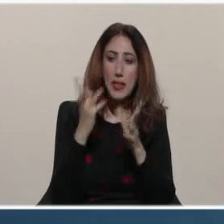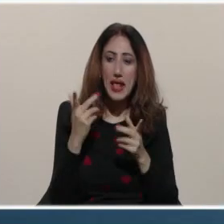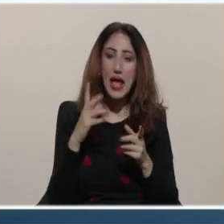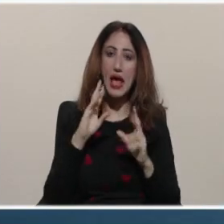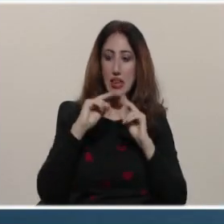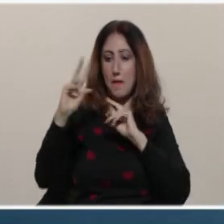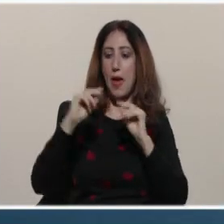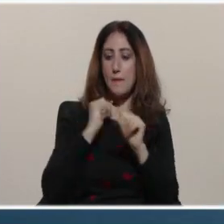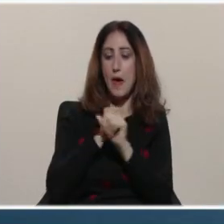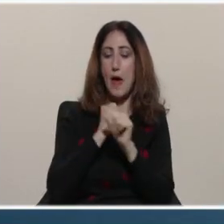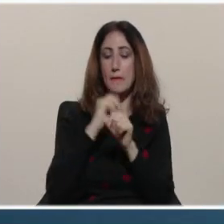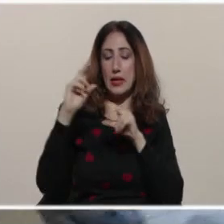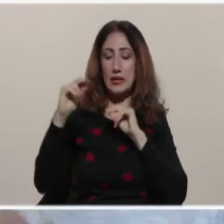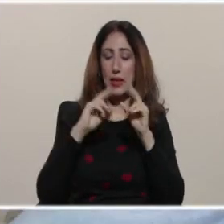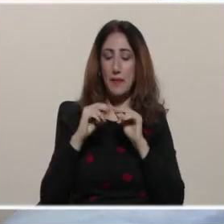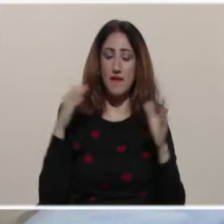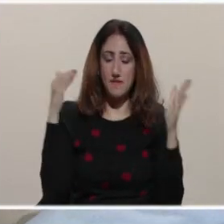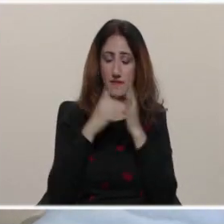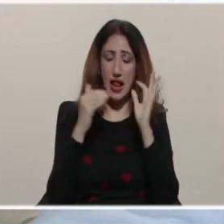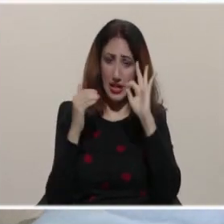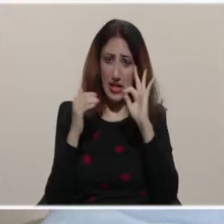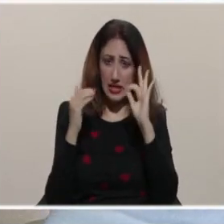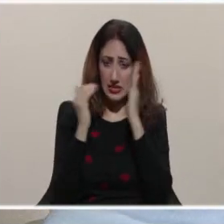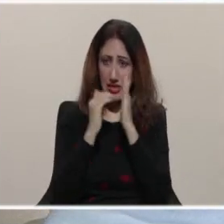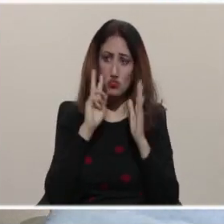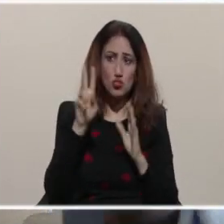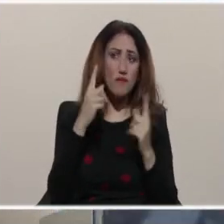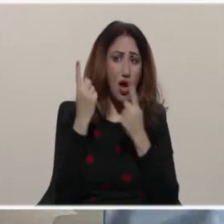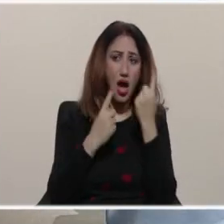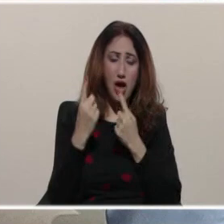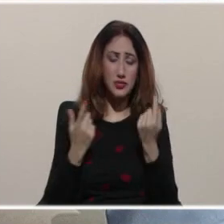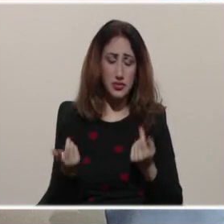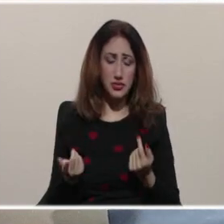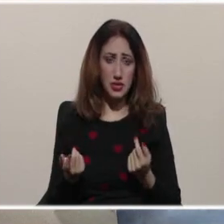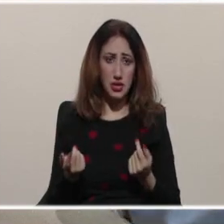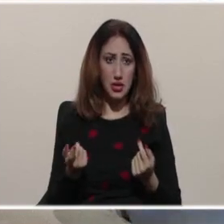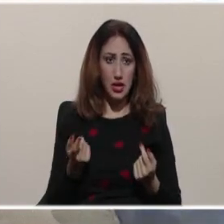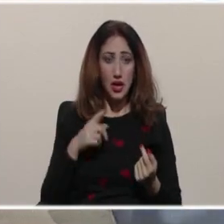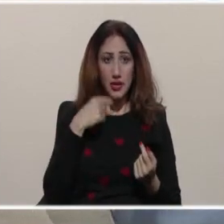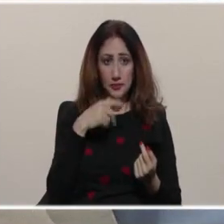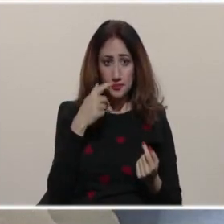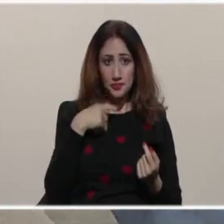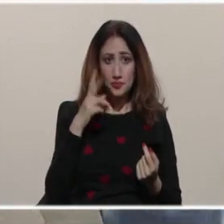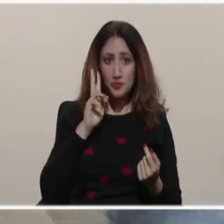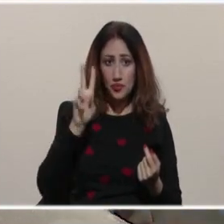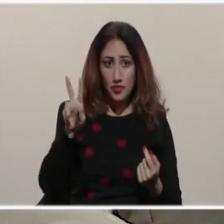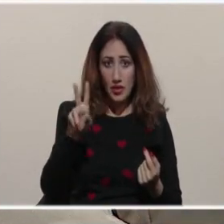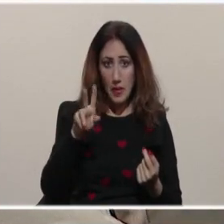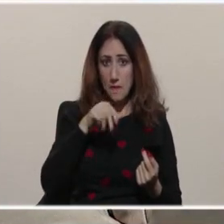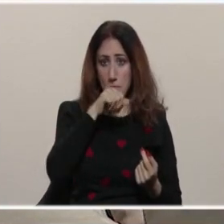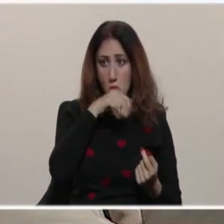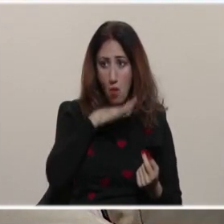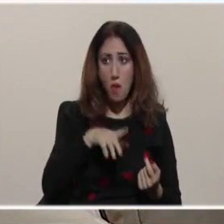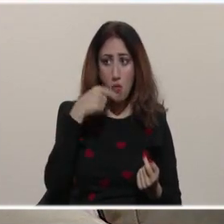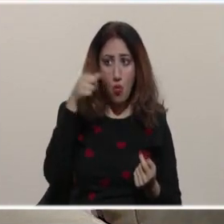زيه. آخر 3 أيام ليه شخص عادي جدا. فسيدنا عبد الله بن عمر قال له: يعني النبي قال عليك كذا